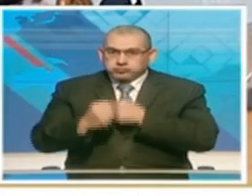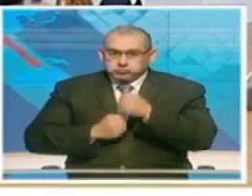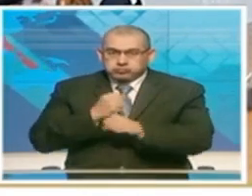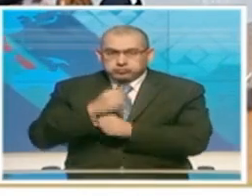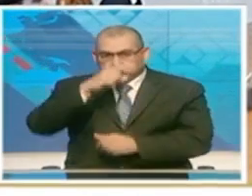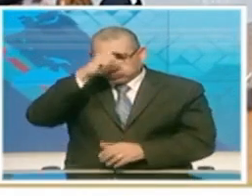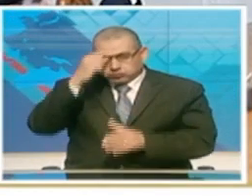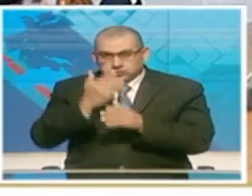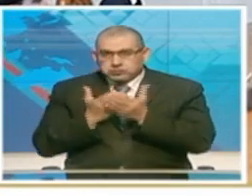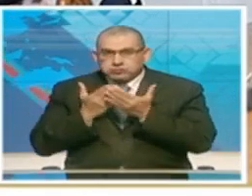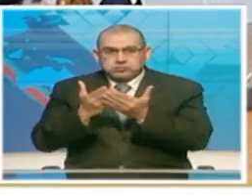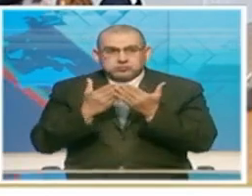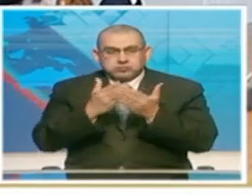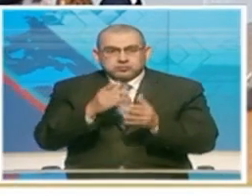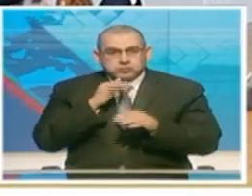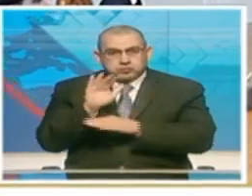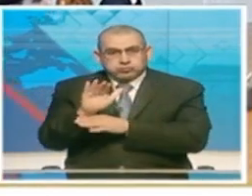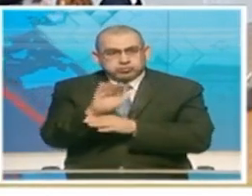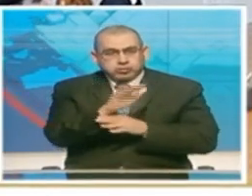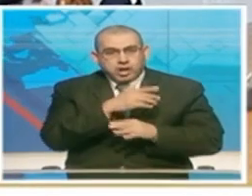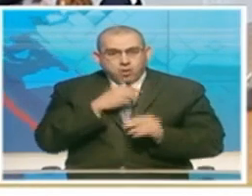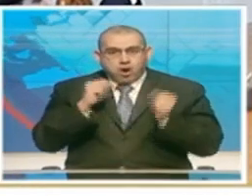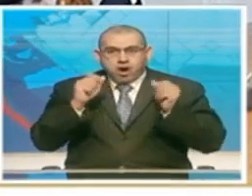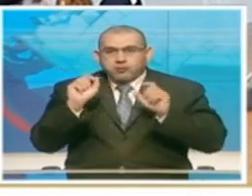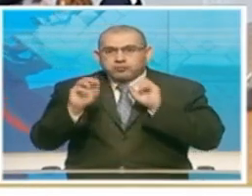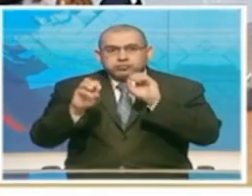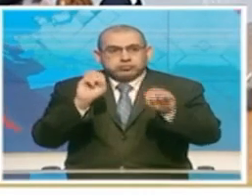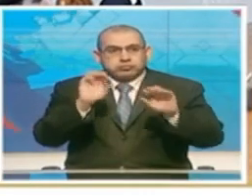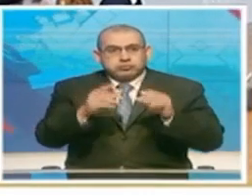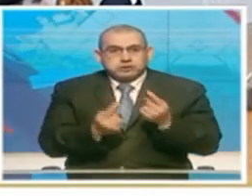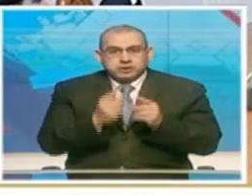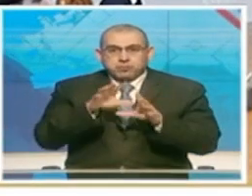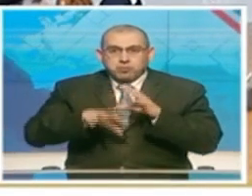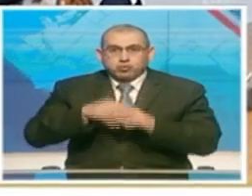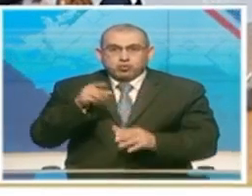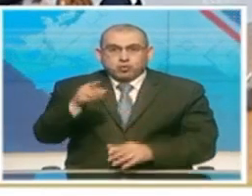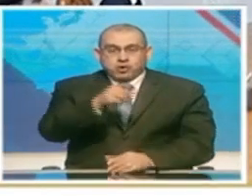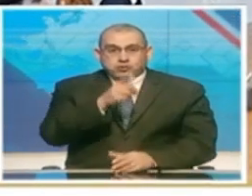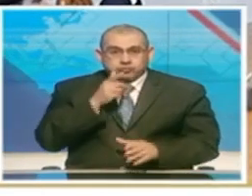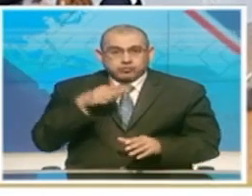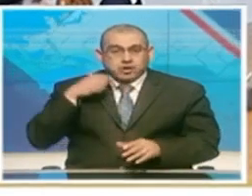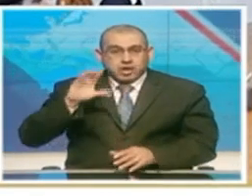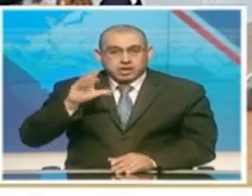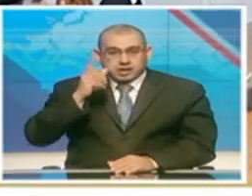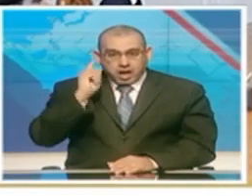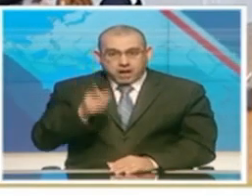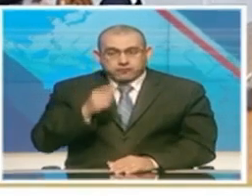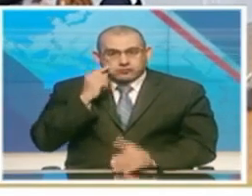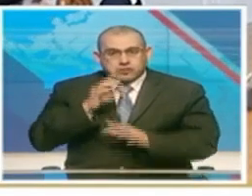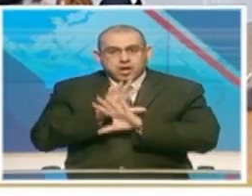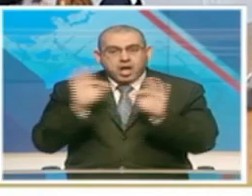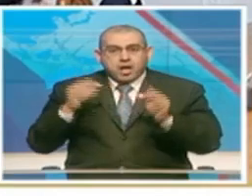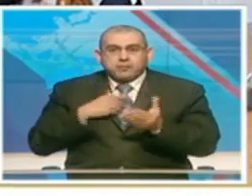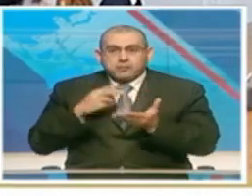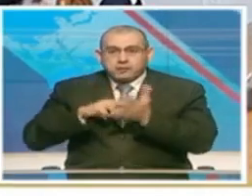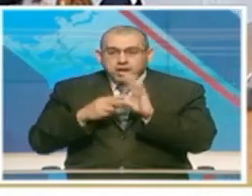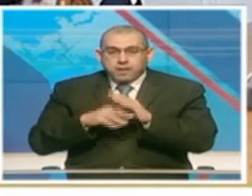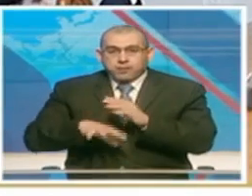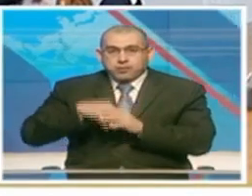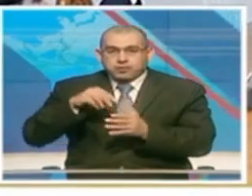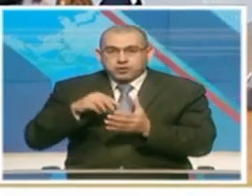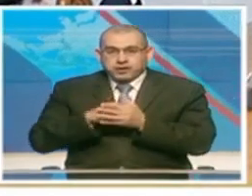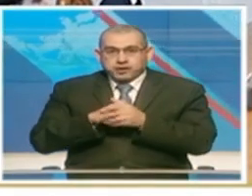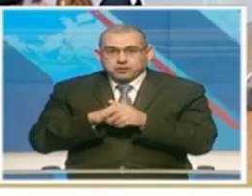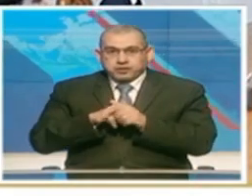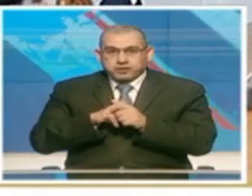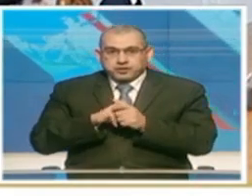سبل الامداد والتغذيه الكهربائيه للمشروعات وقد وجه السيد الرئيس بتوفير كافه مقاومات البنيه